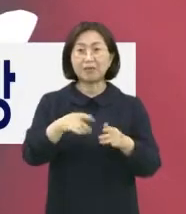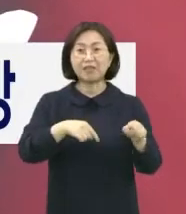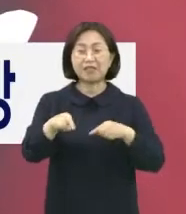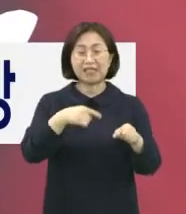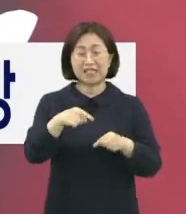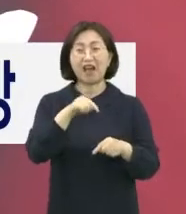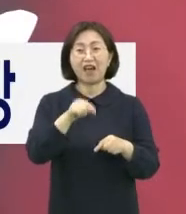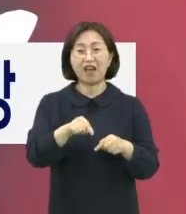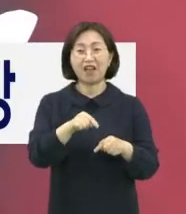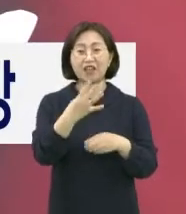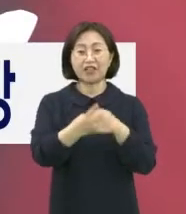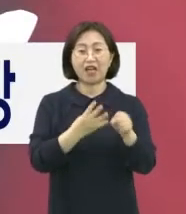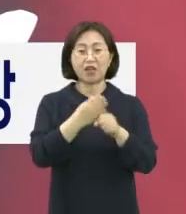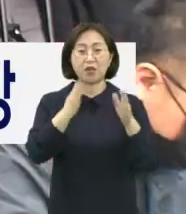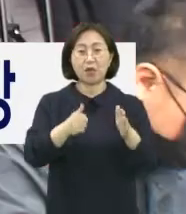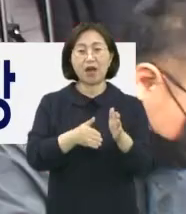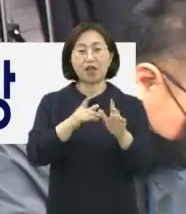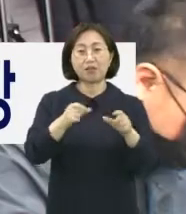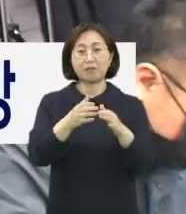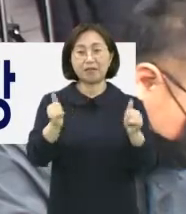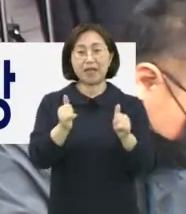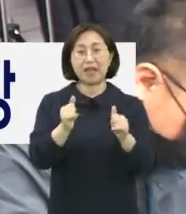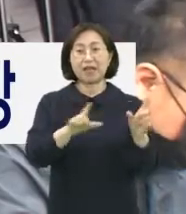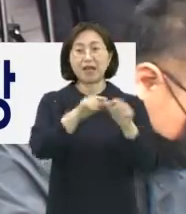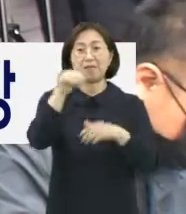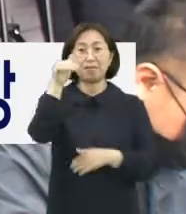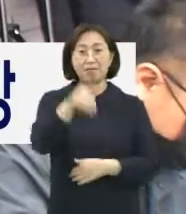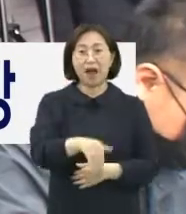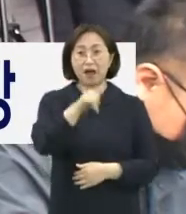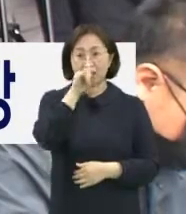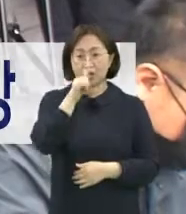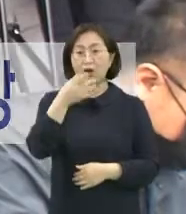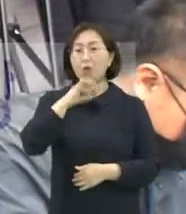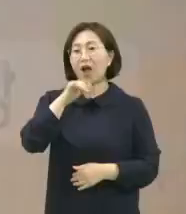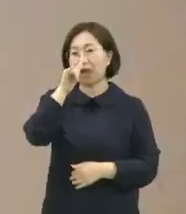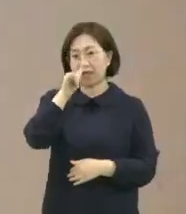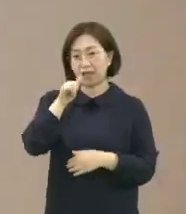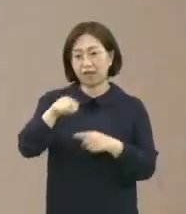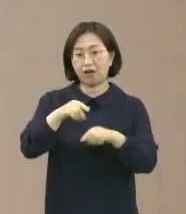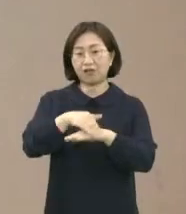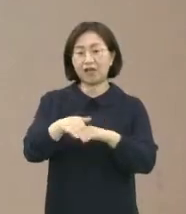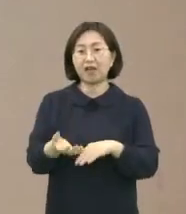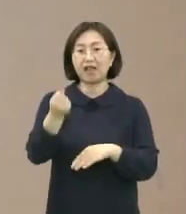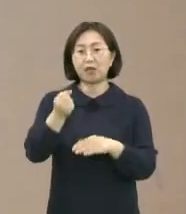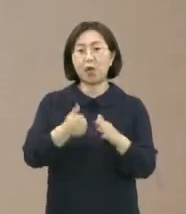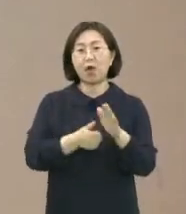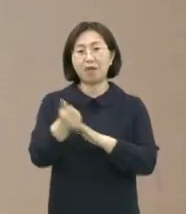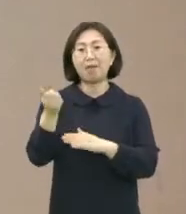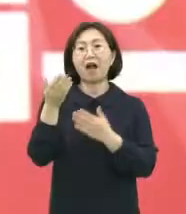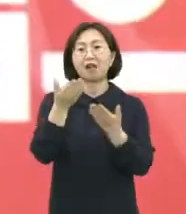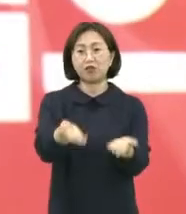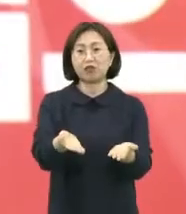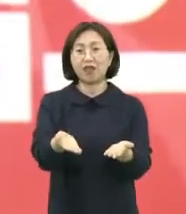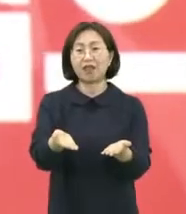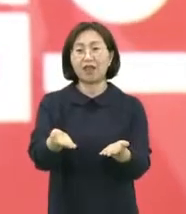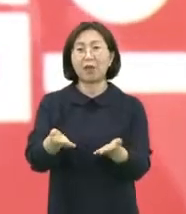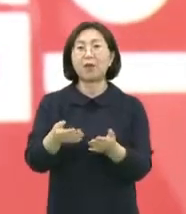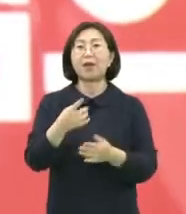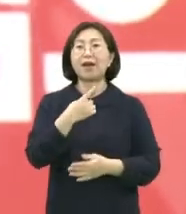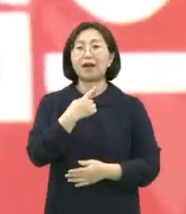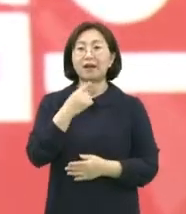도민의 삶이 피폐해져 따며 실효성 있는 정책 으로 도민들에게 희망을 선사하겠다는 정책 논평을 낸 다